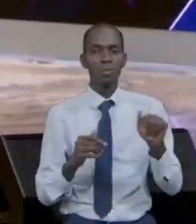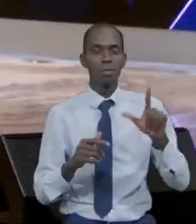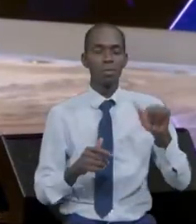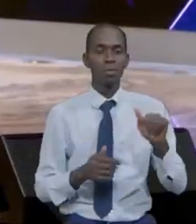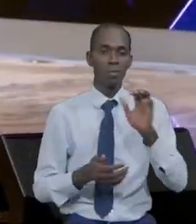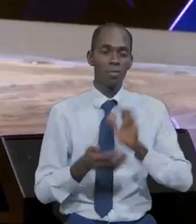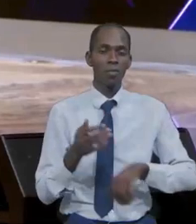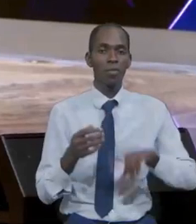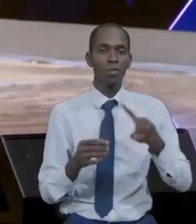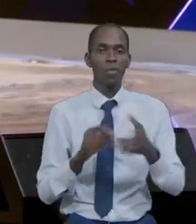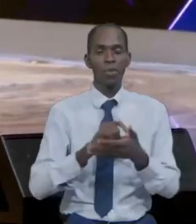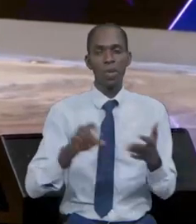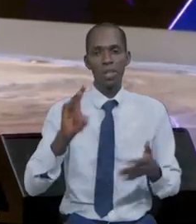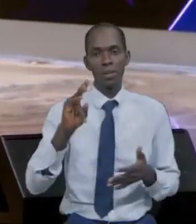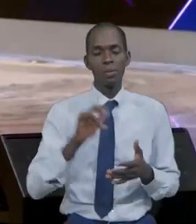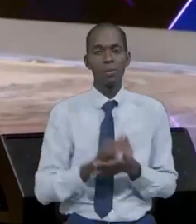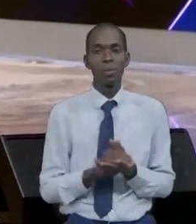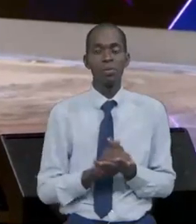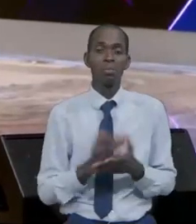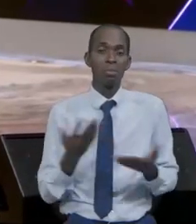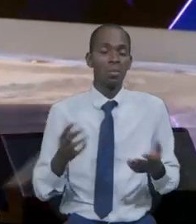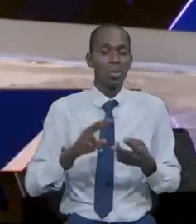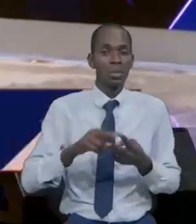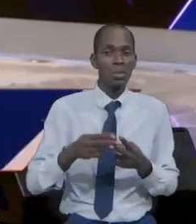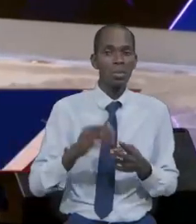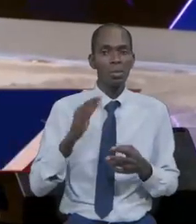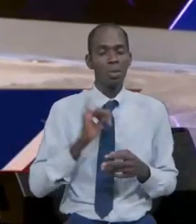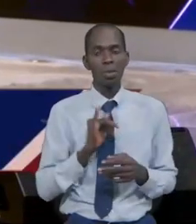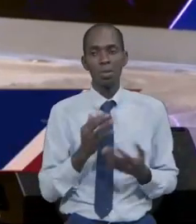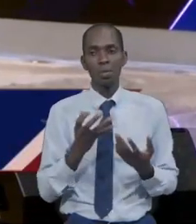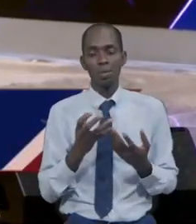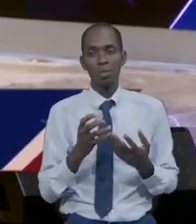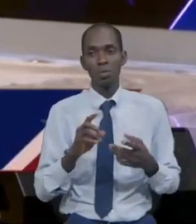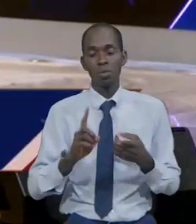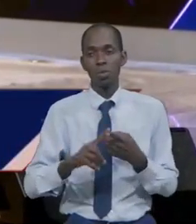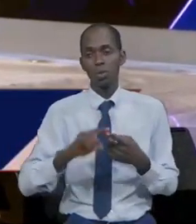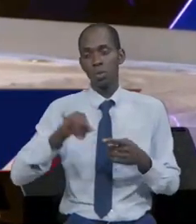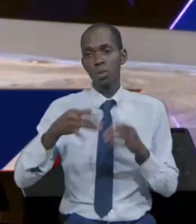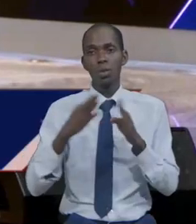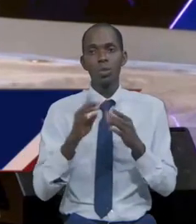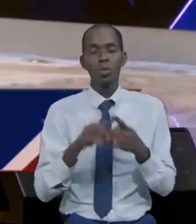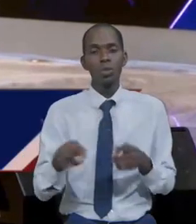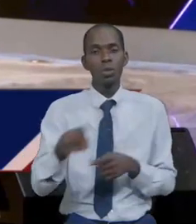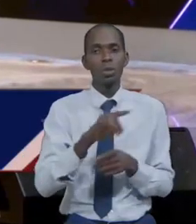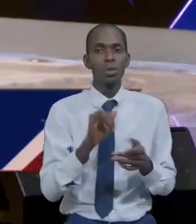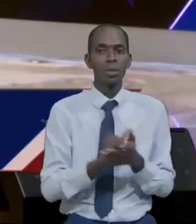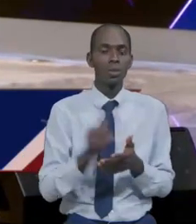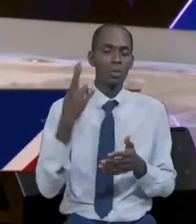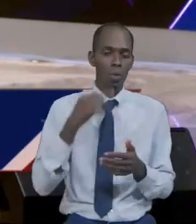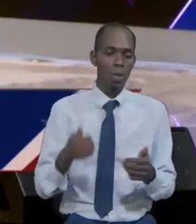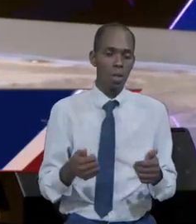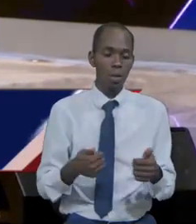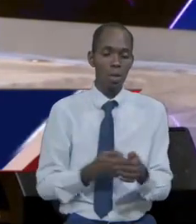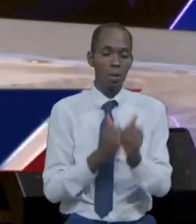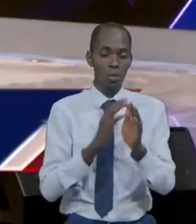Galates. Galates 1, verset 17. Galates 1, verset 17. Galates